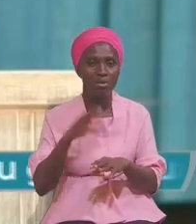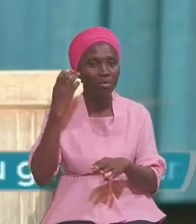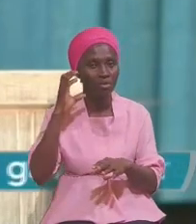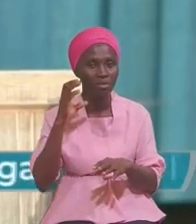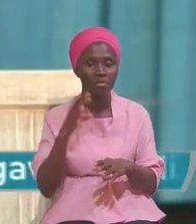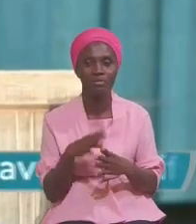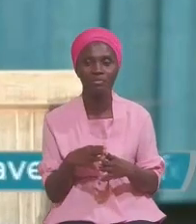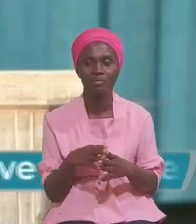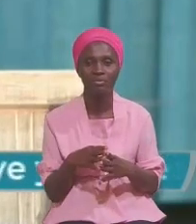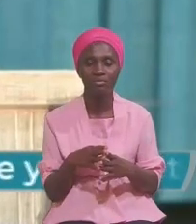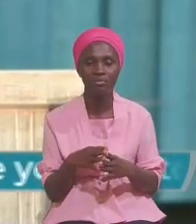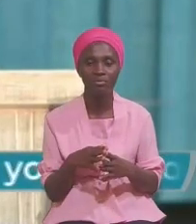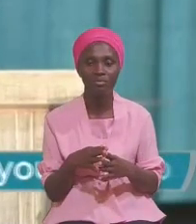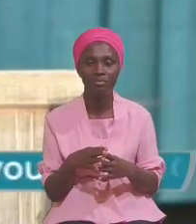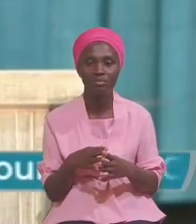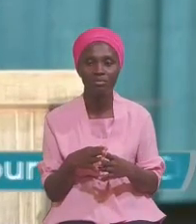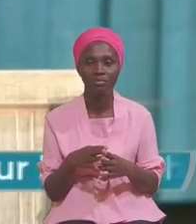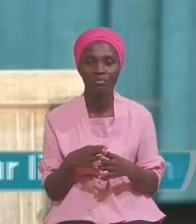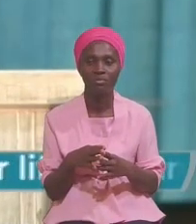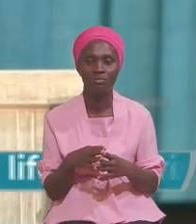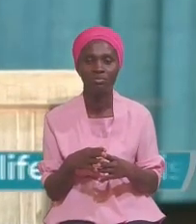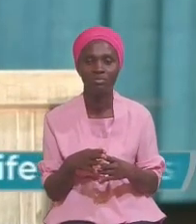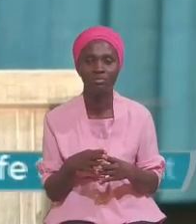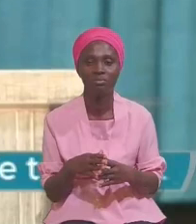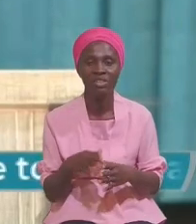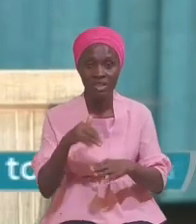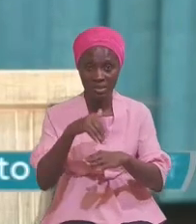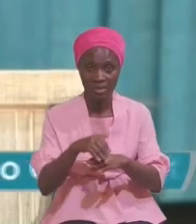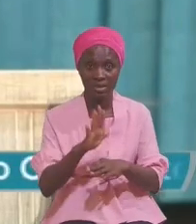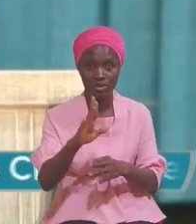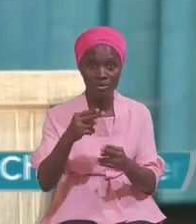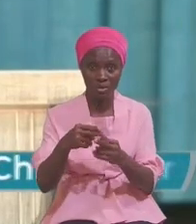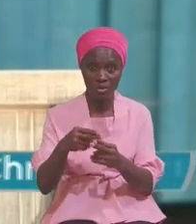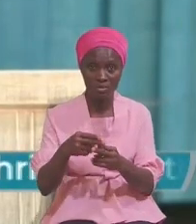vous regardez la télé, envoyez-nous votre nom